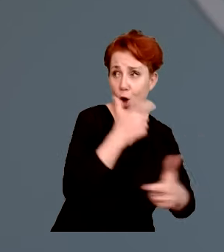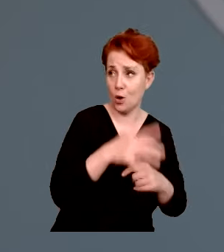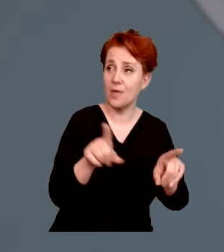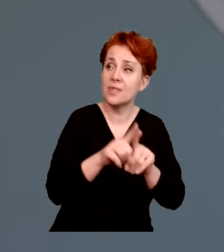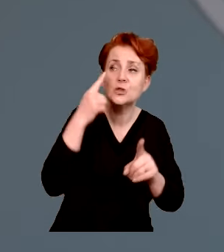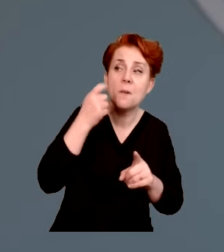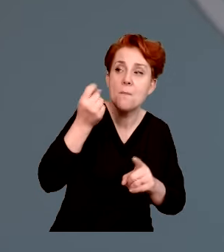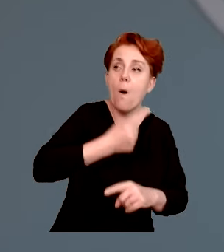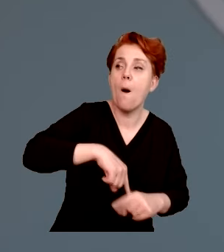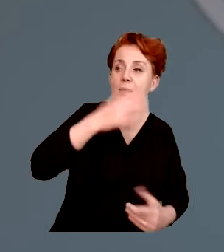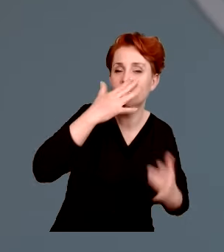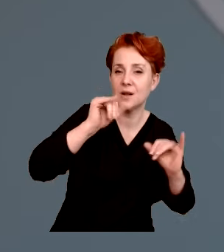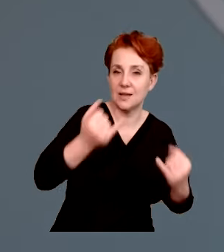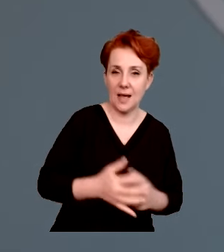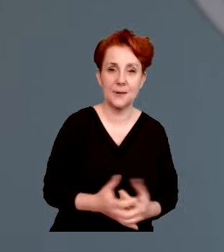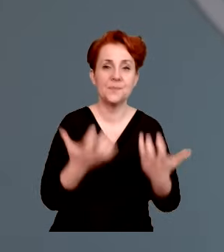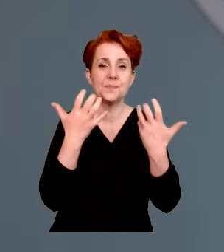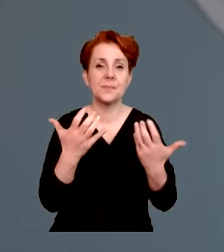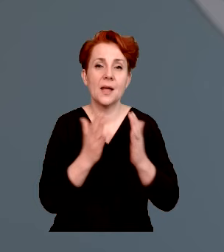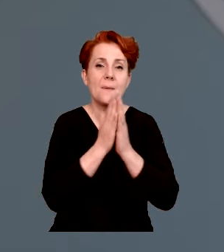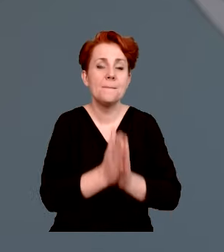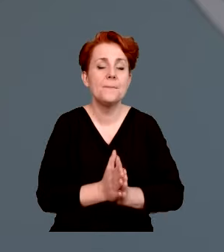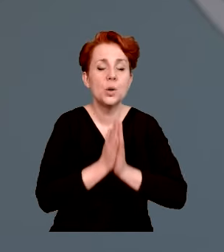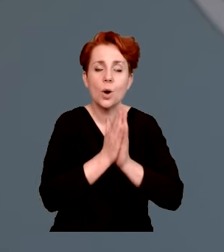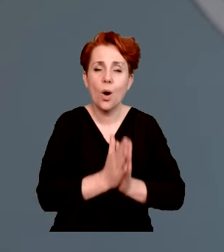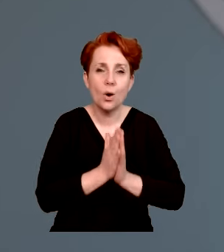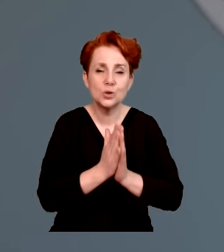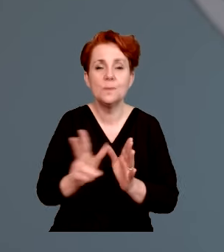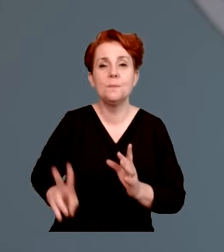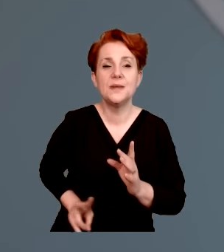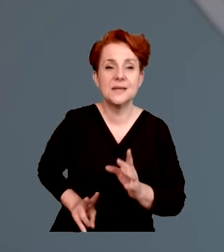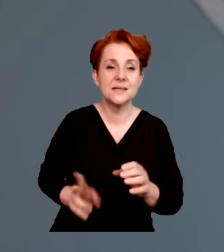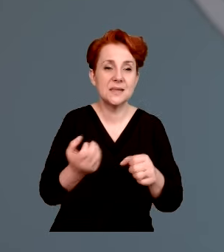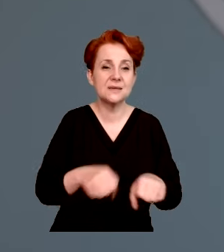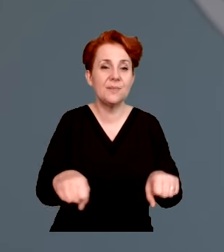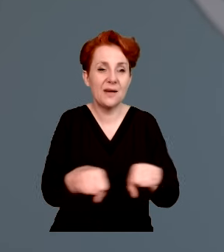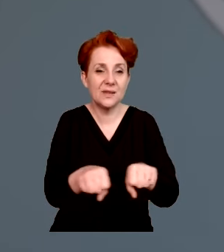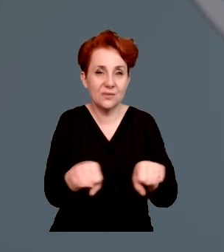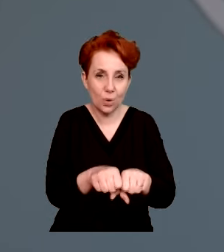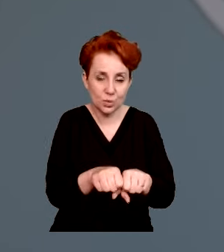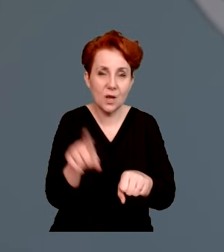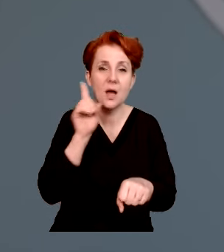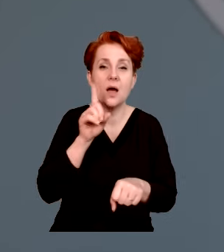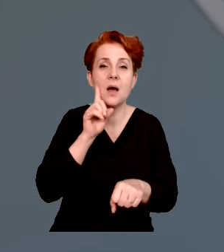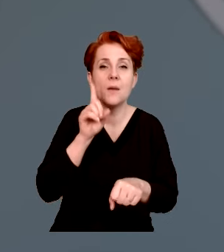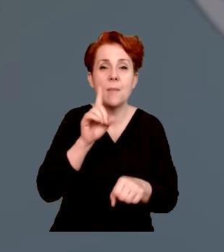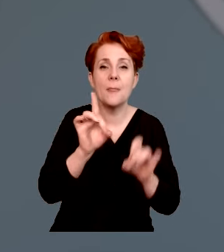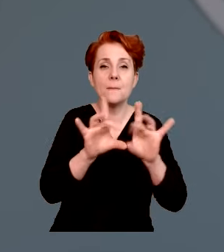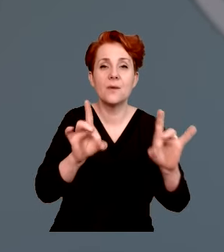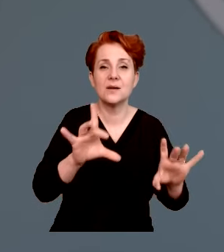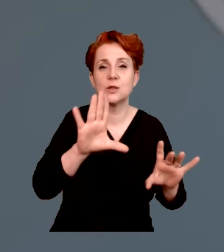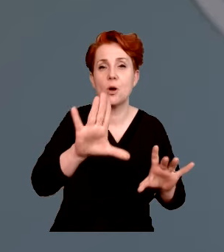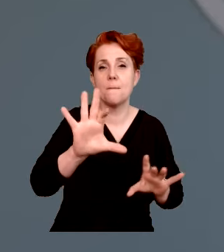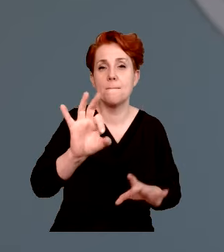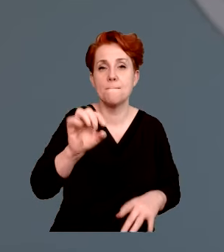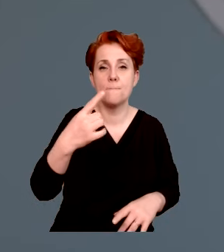pomysł. Chcę prosić z całego serca ministra sprawiedliwości, pana profesora Adama Bodnara.